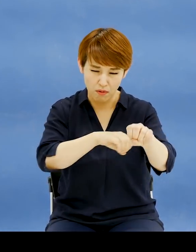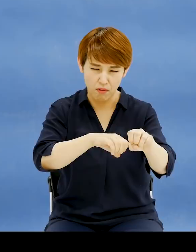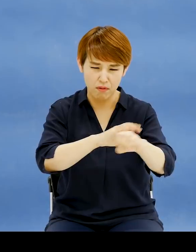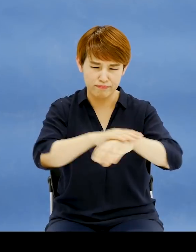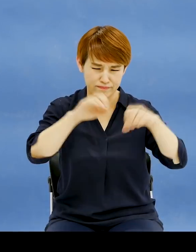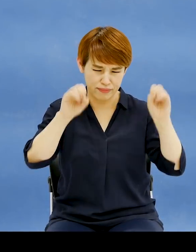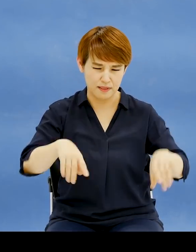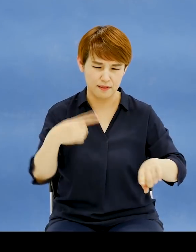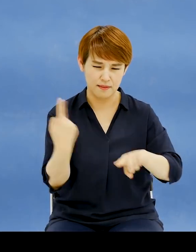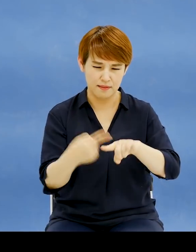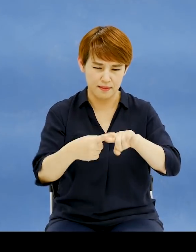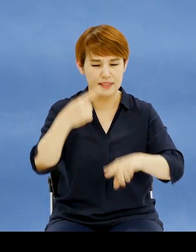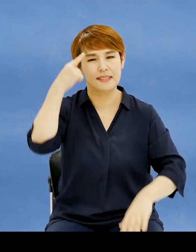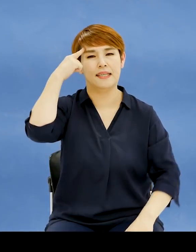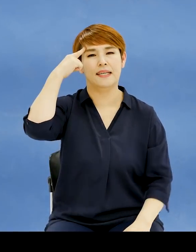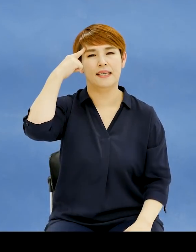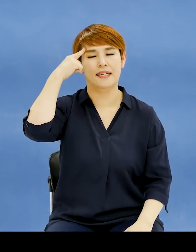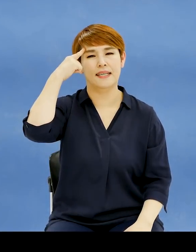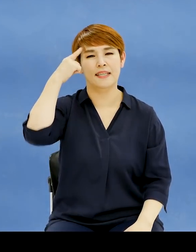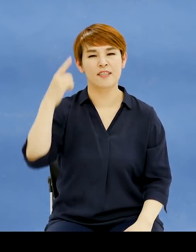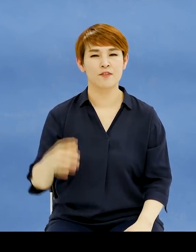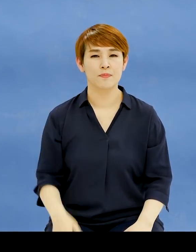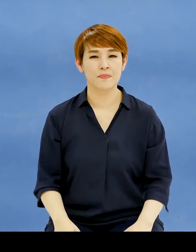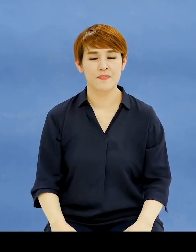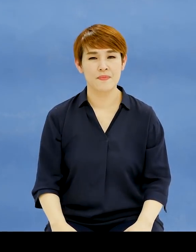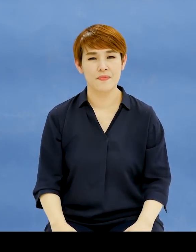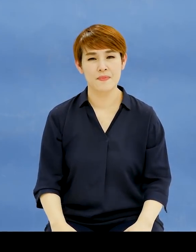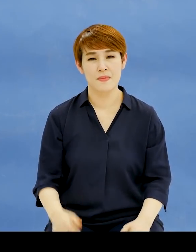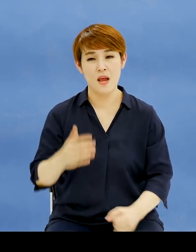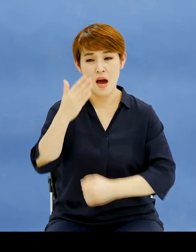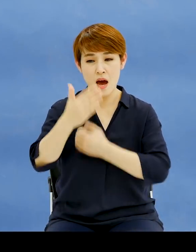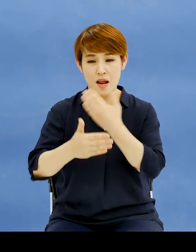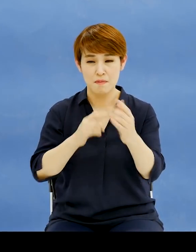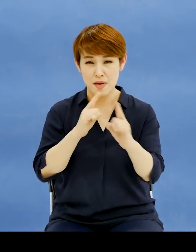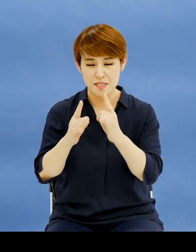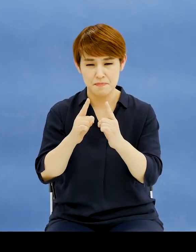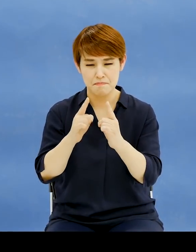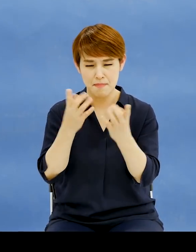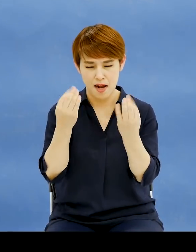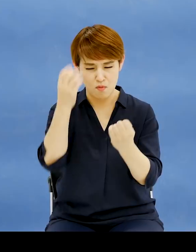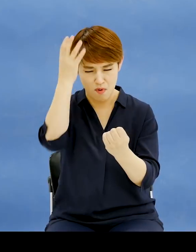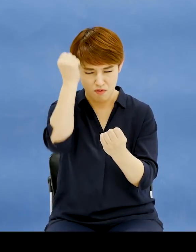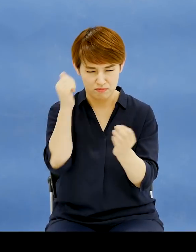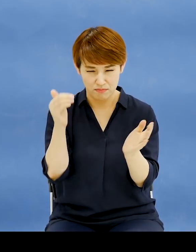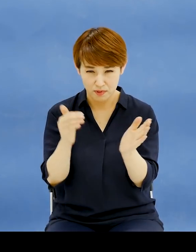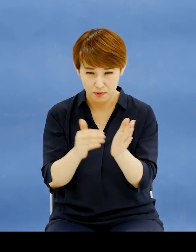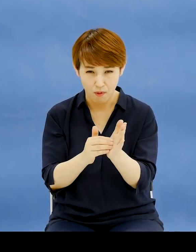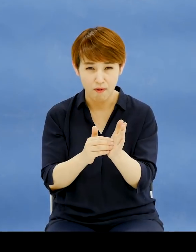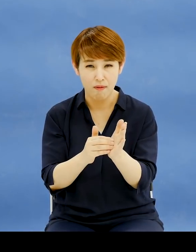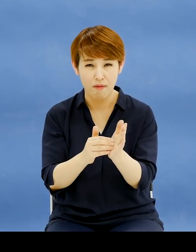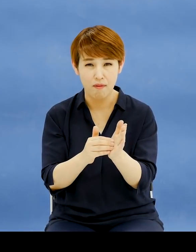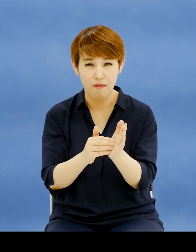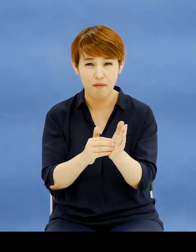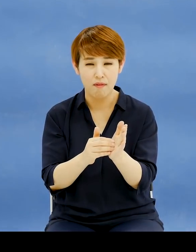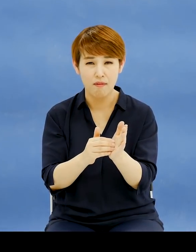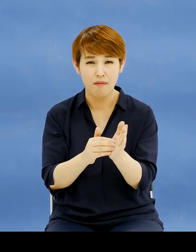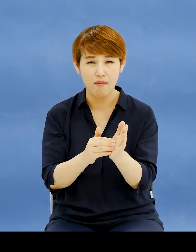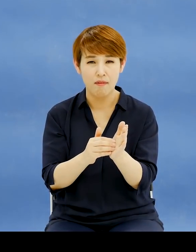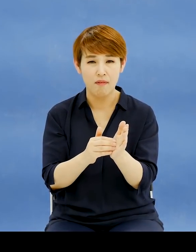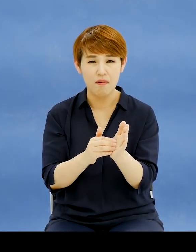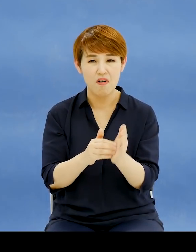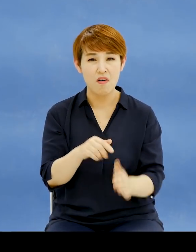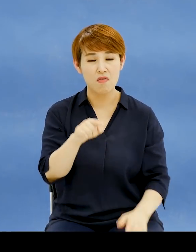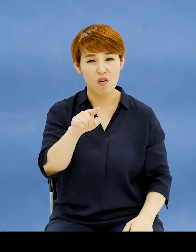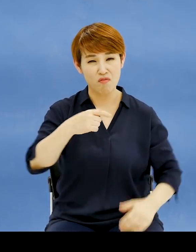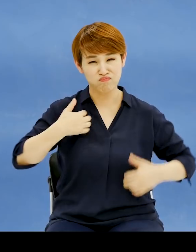마음이 드는 거예요. 또 하나님은 비싼 마음을 주신 거예요. 네. 저 성경 구절 많이 외웠었는데 그 구절이 있는지는 왜 제가